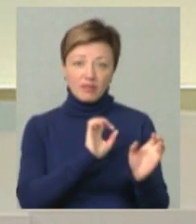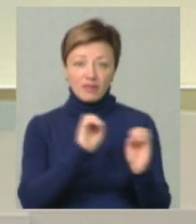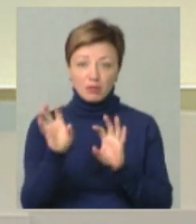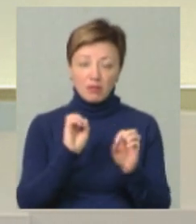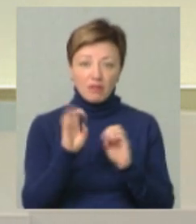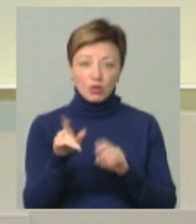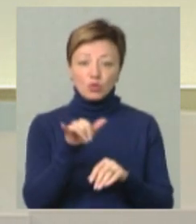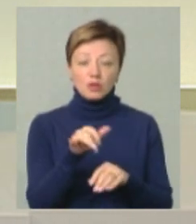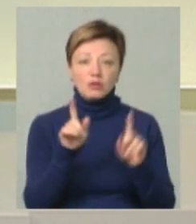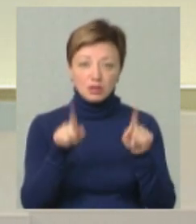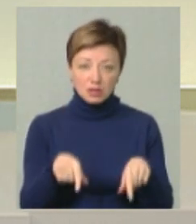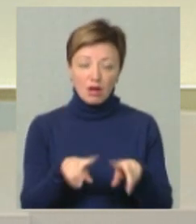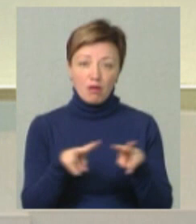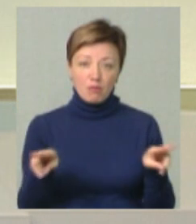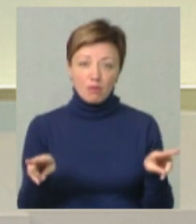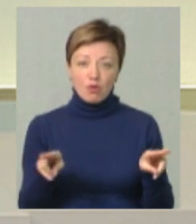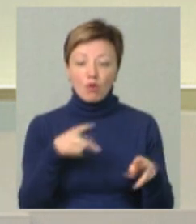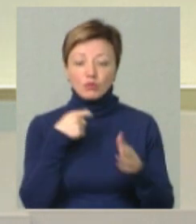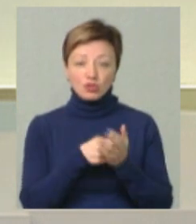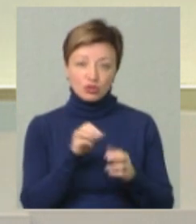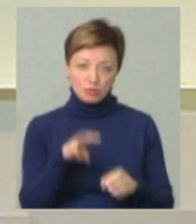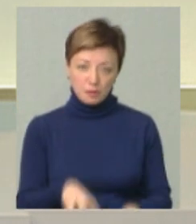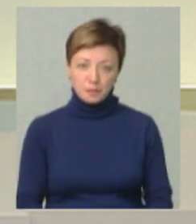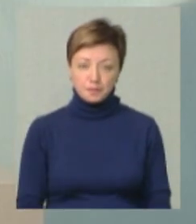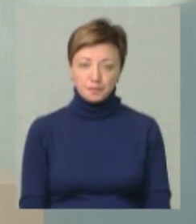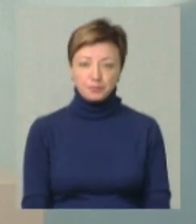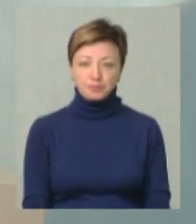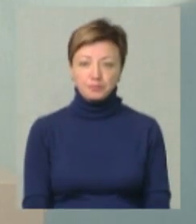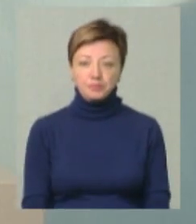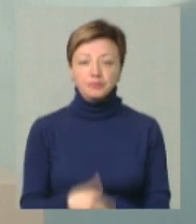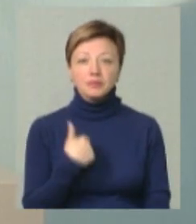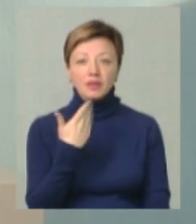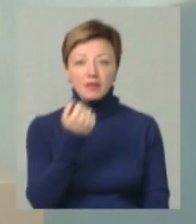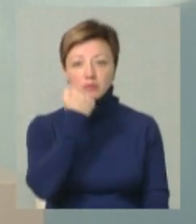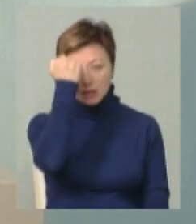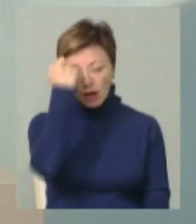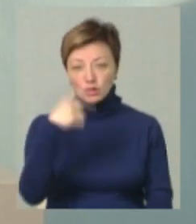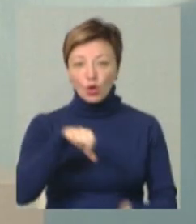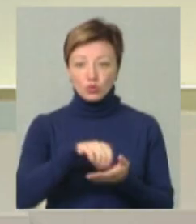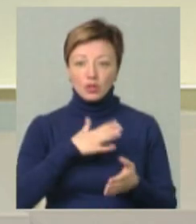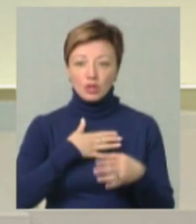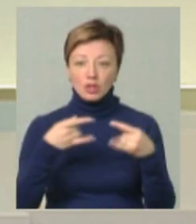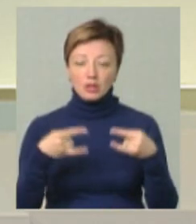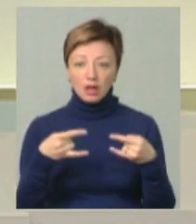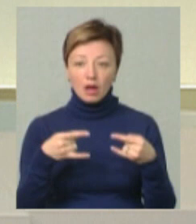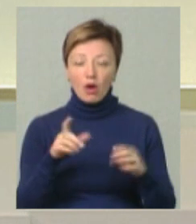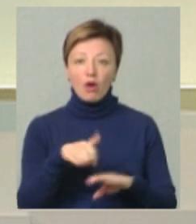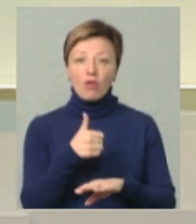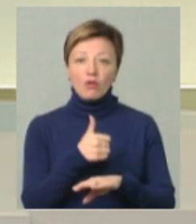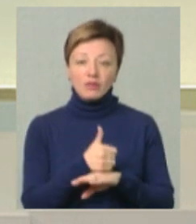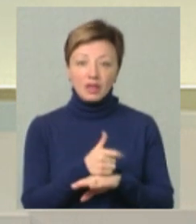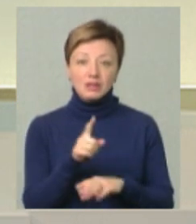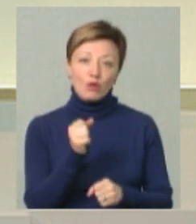відправляти, щоб в них хоч теж так само було, чим годувати тварин. Пане Сергію, я дякую вам за участь в нашому етері, а головне за